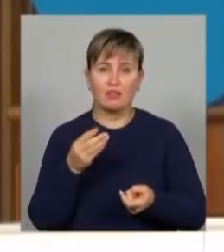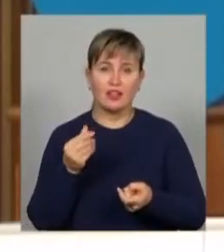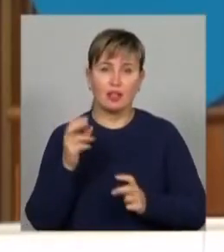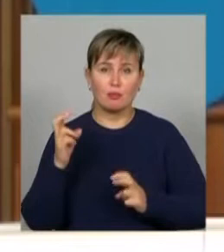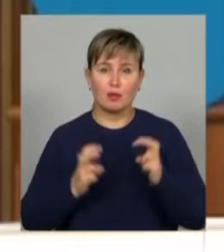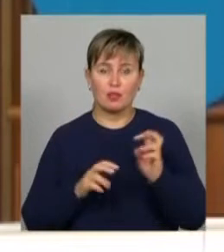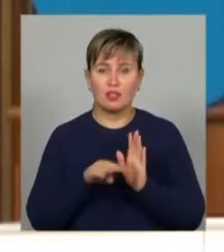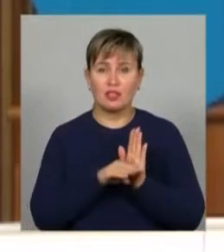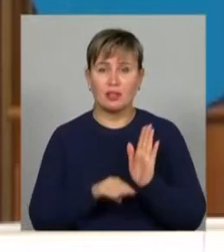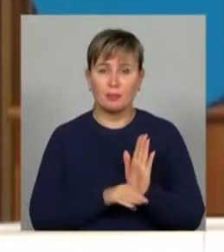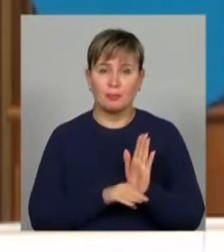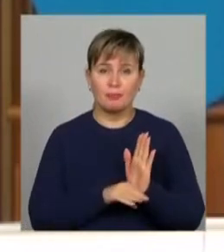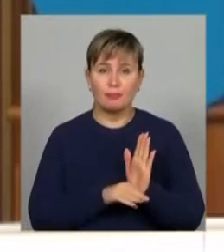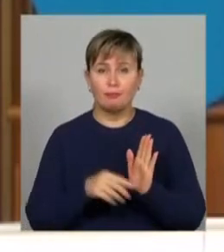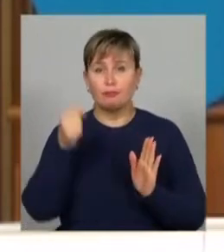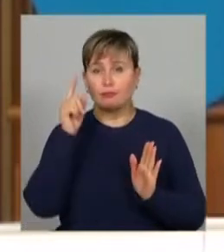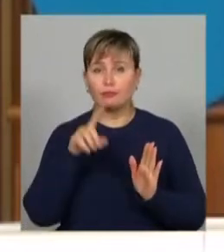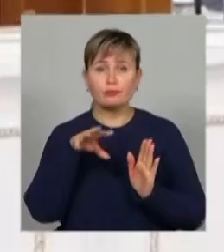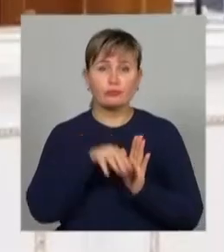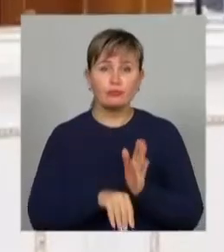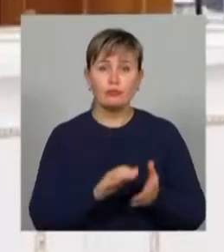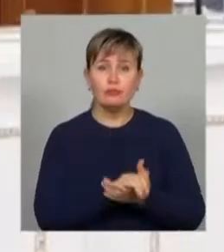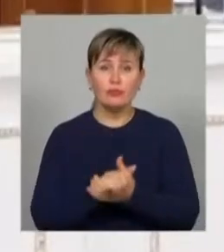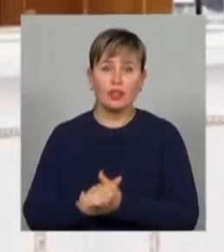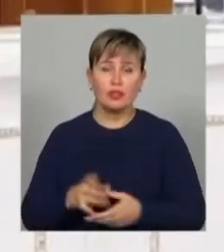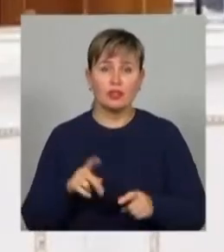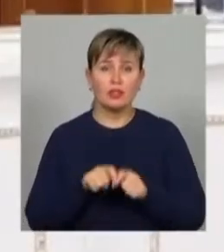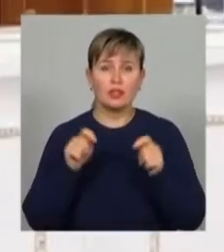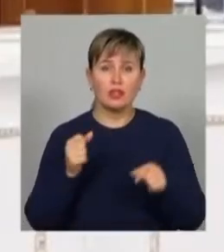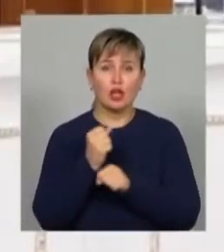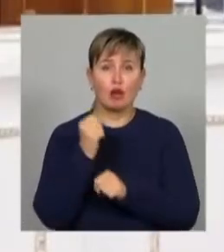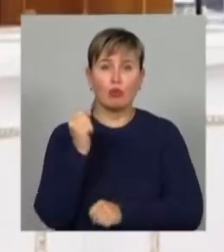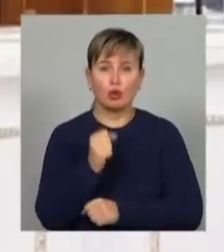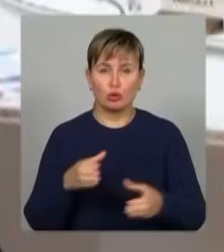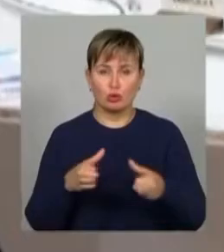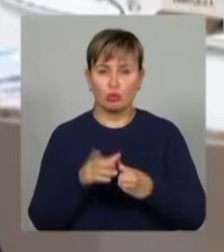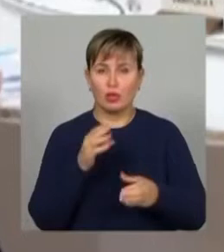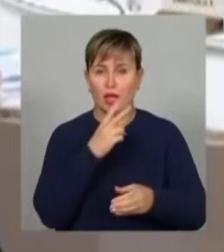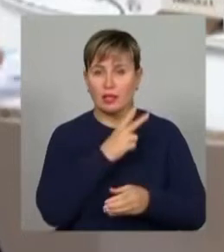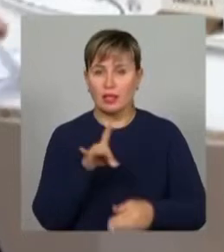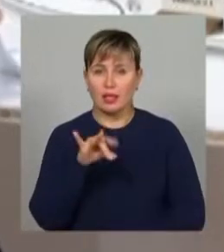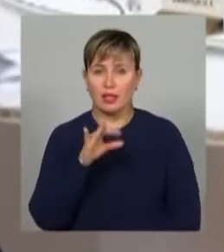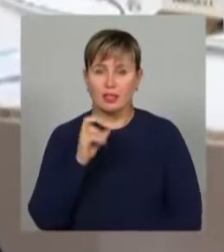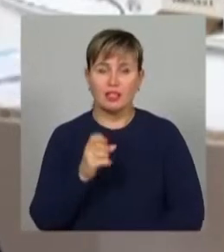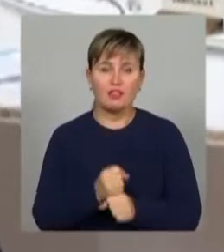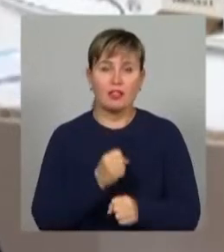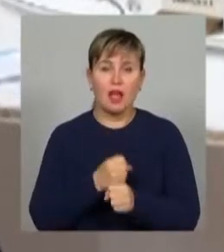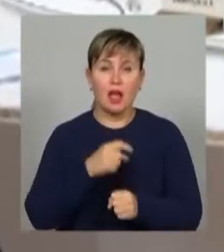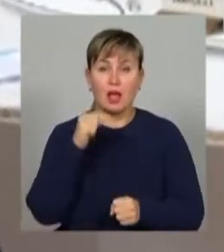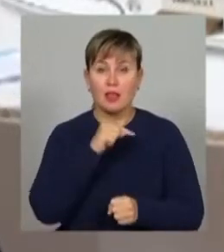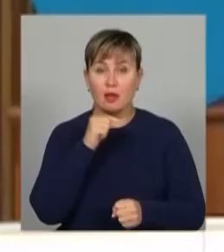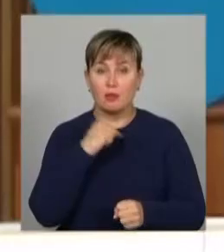систем, полагаю, что в рамках Союза следует создать рабочую группу для оценки рисков и выработки экономических